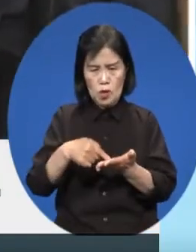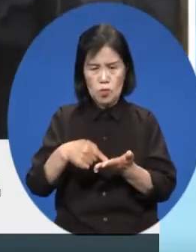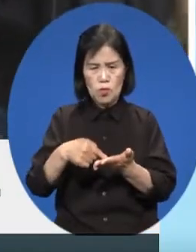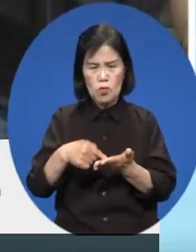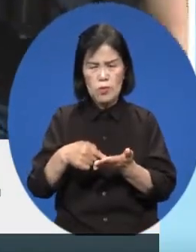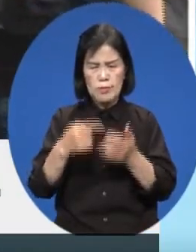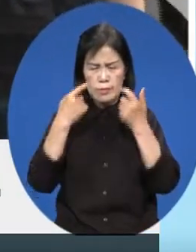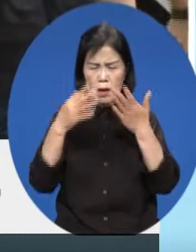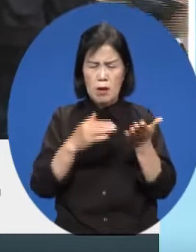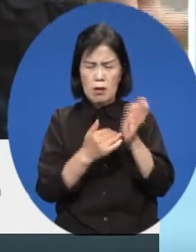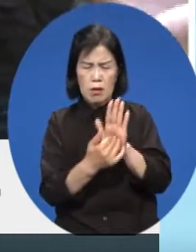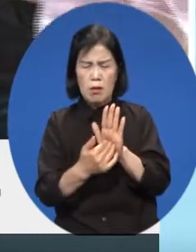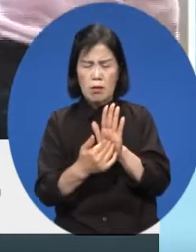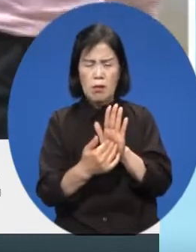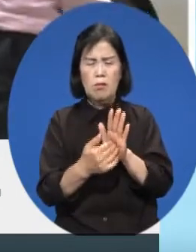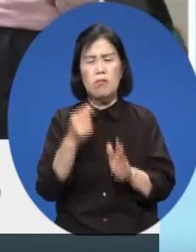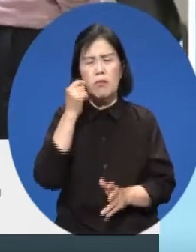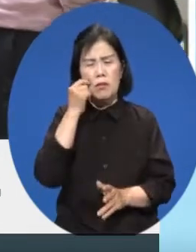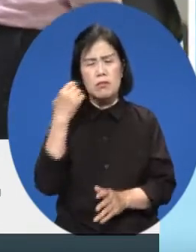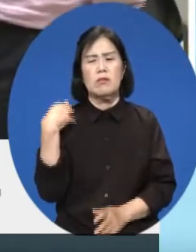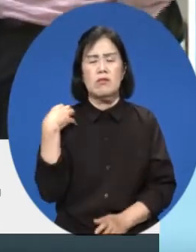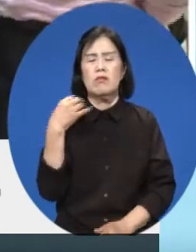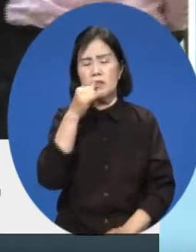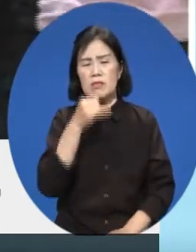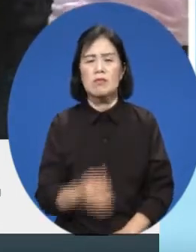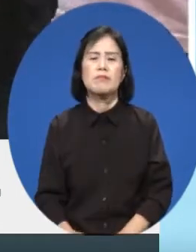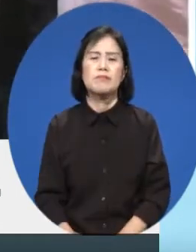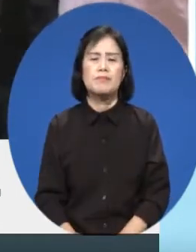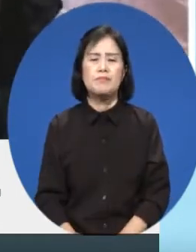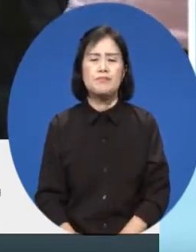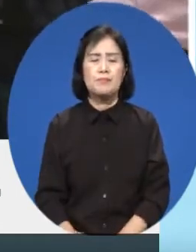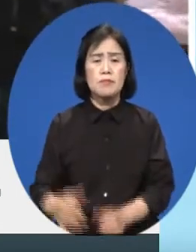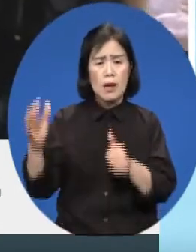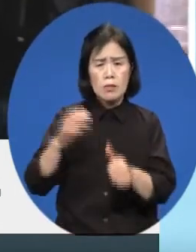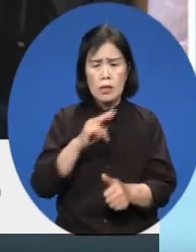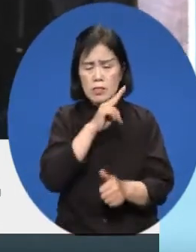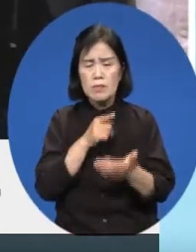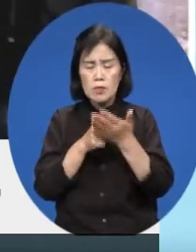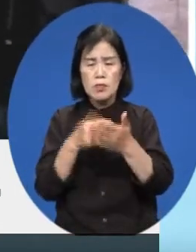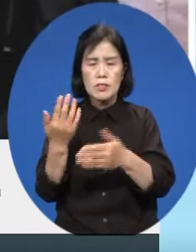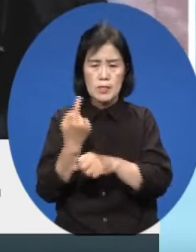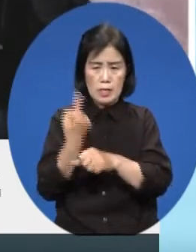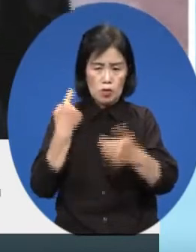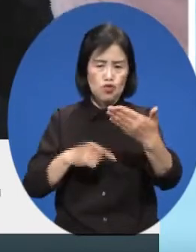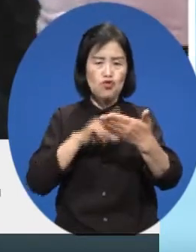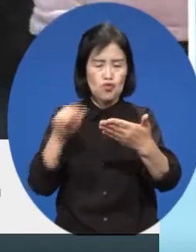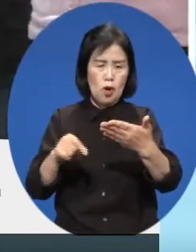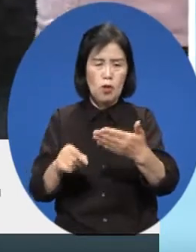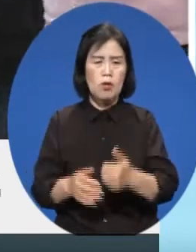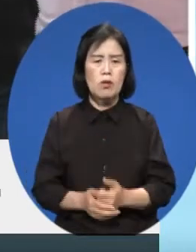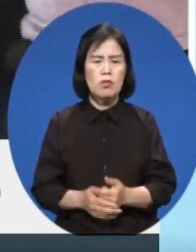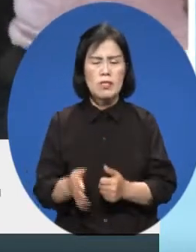대응하지 못했다 라는 책임에서 자유로울 수 없다 라고 볼 수가 있습니다 하지만 은 어학 때 의심신고가 지난 9월에 있었는데요 그렇다